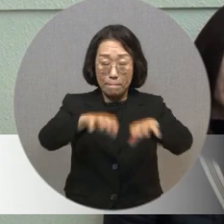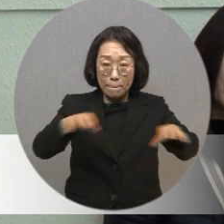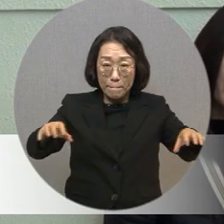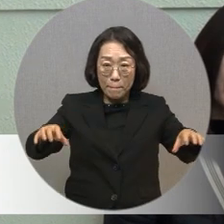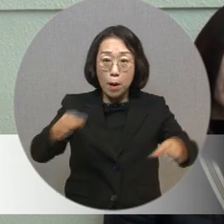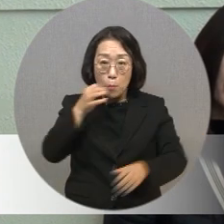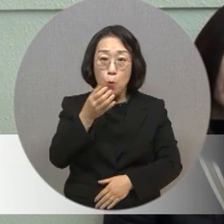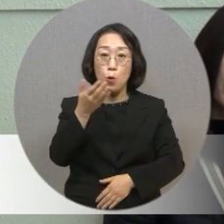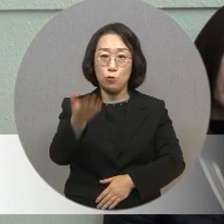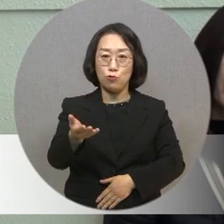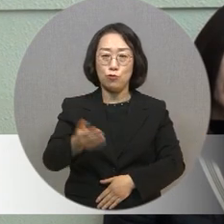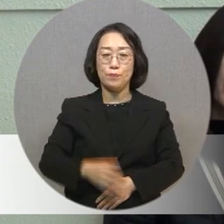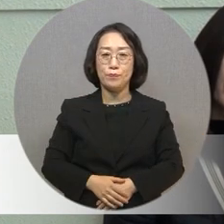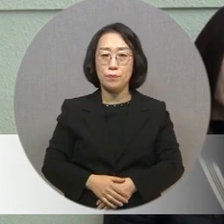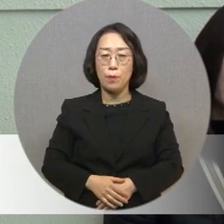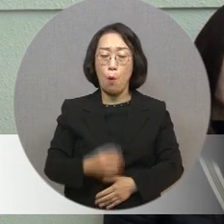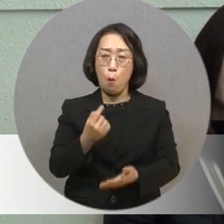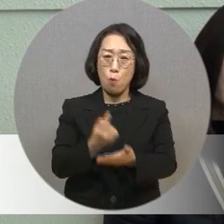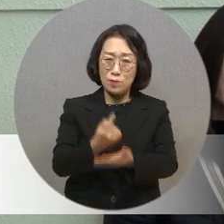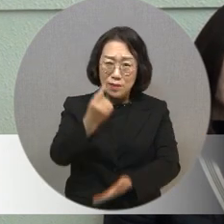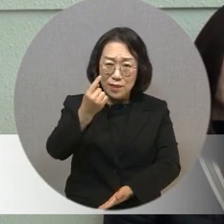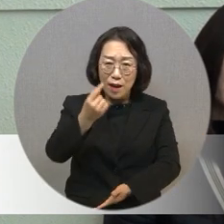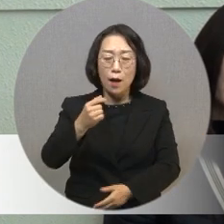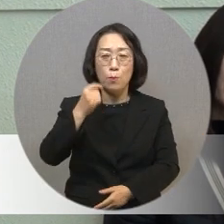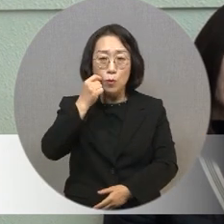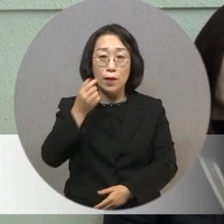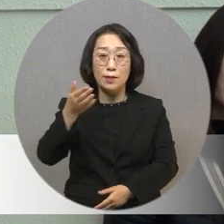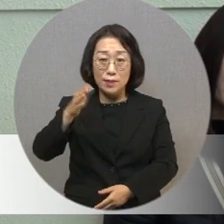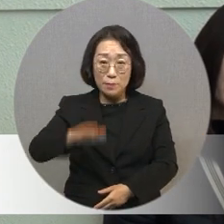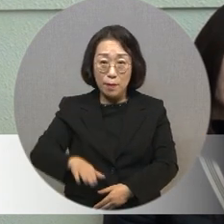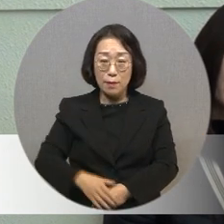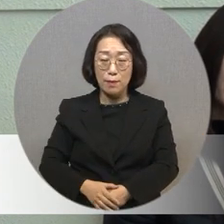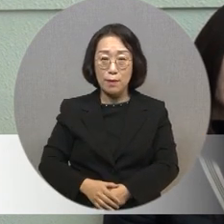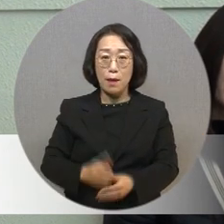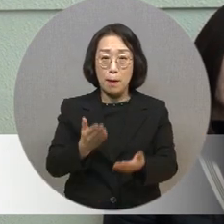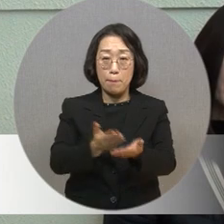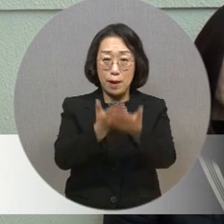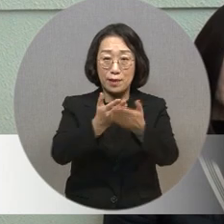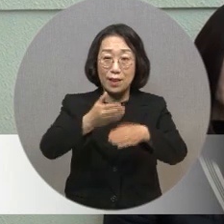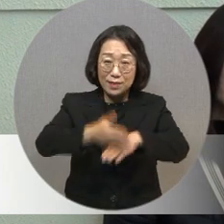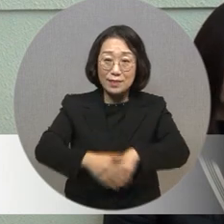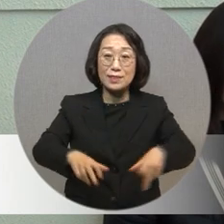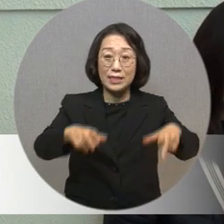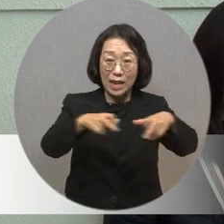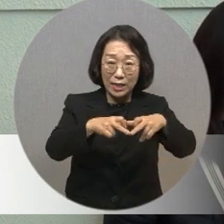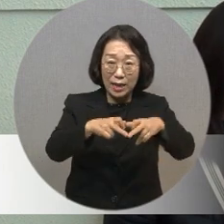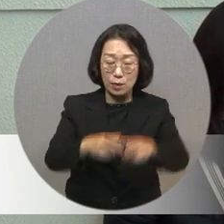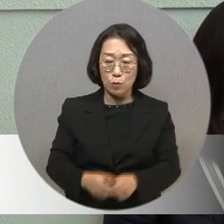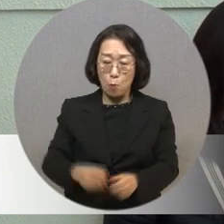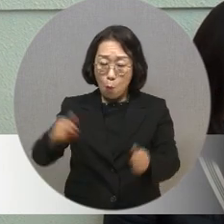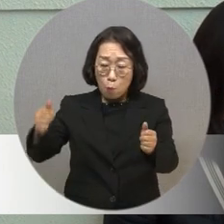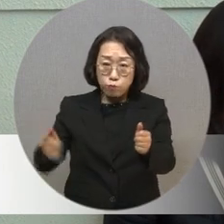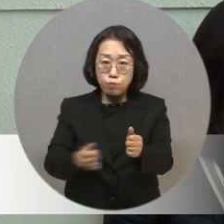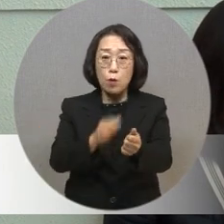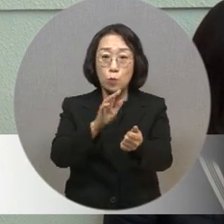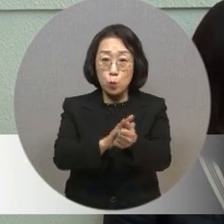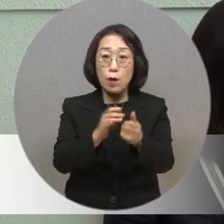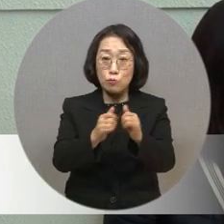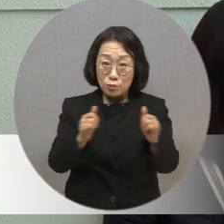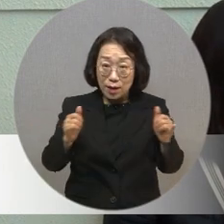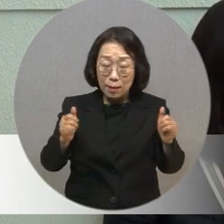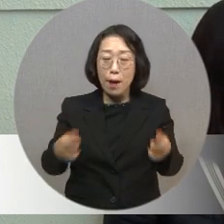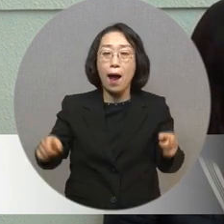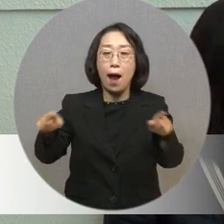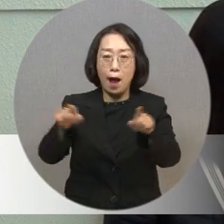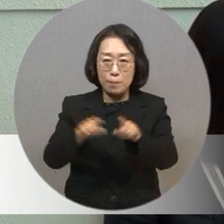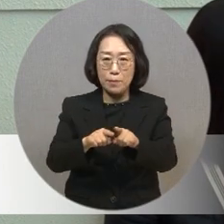됐고요. 혼자서는 다 할 수 없지만 발달장애인과 근로보조 선생님들이 합심해서